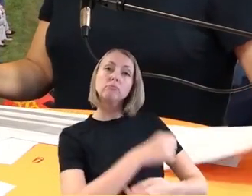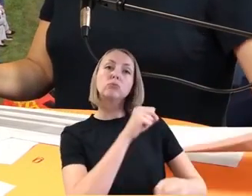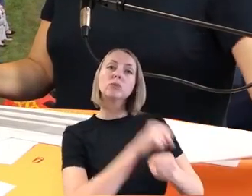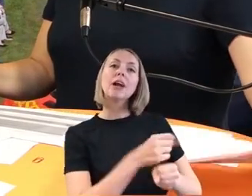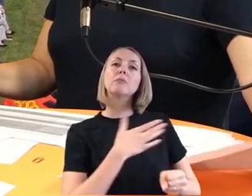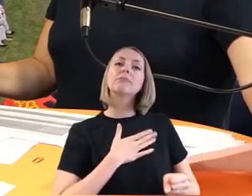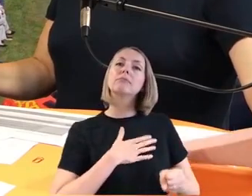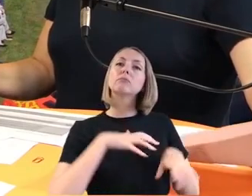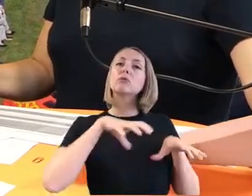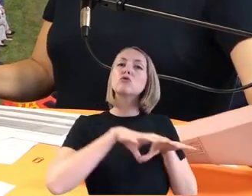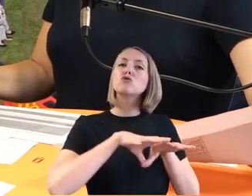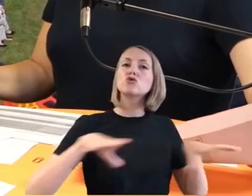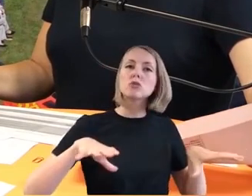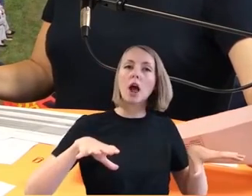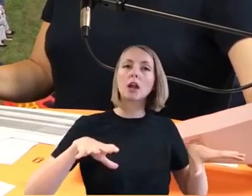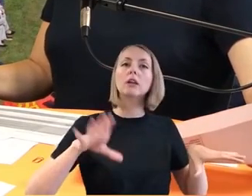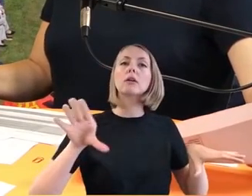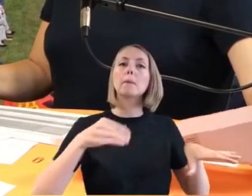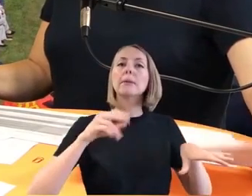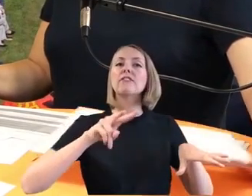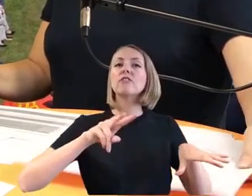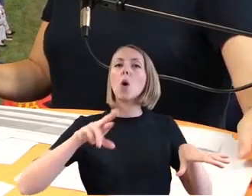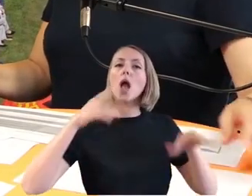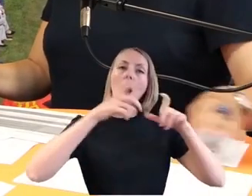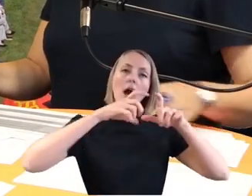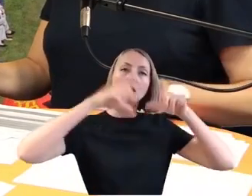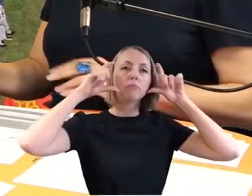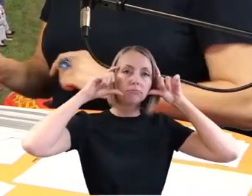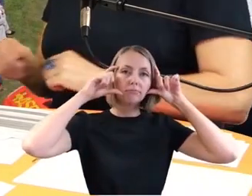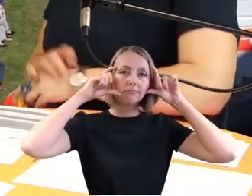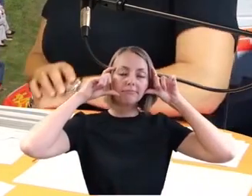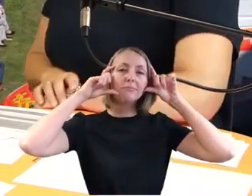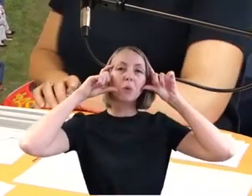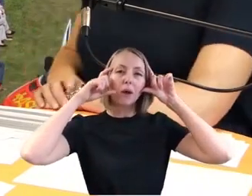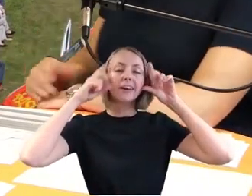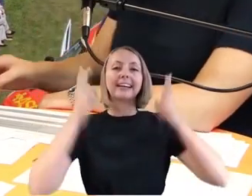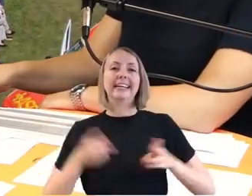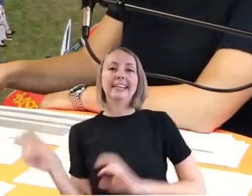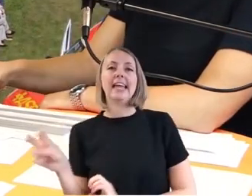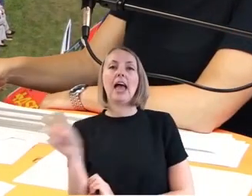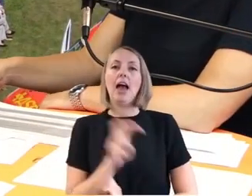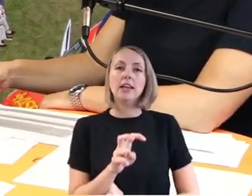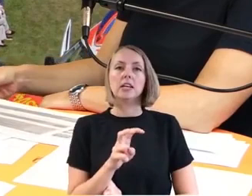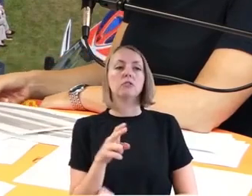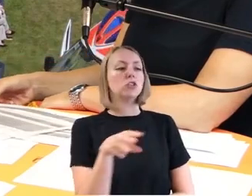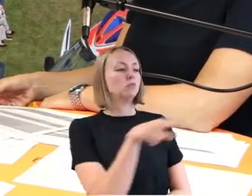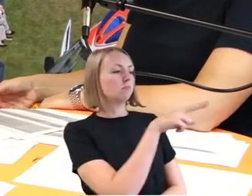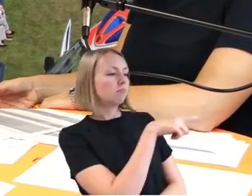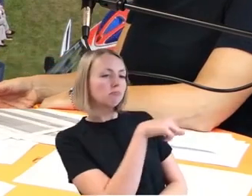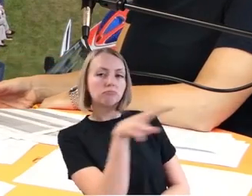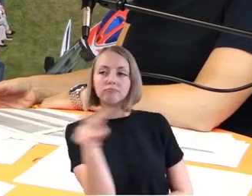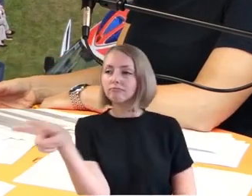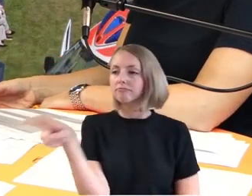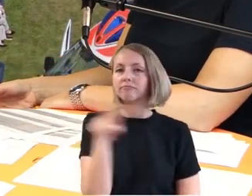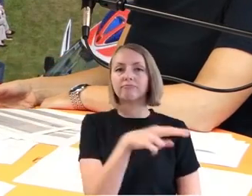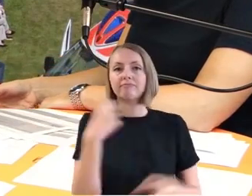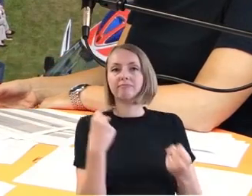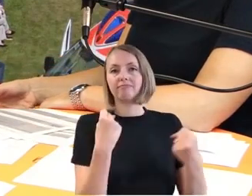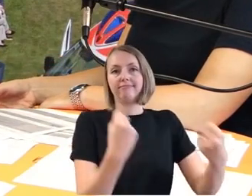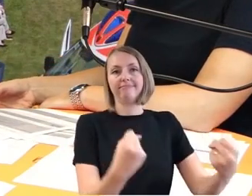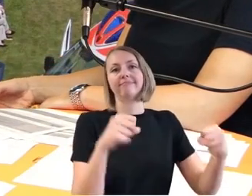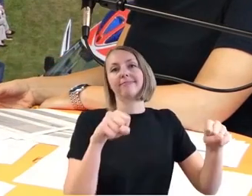mit der VR-Brille machen kann. Das heißt, man kann dann auch in das Fahrzeug reingehen und sich dort umsehen. Aber